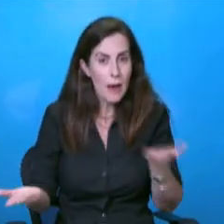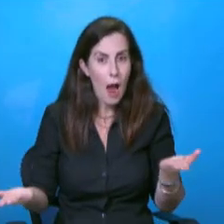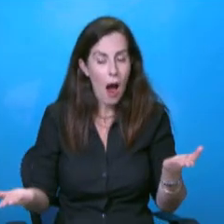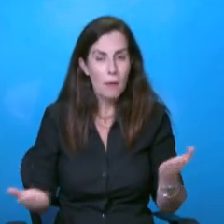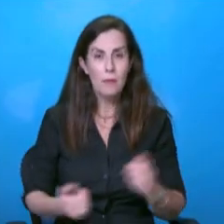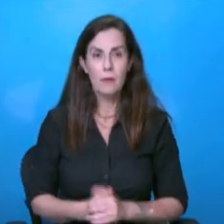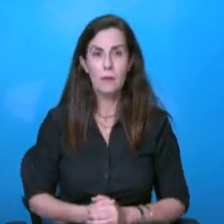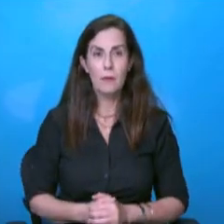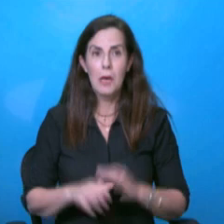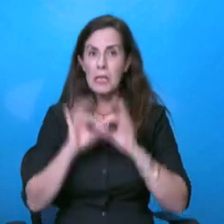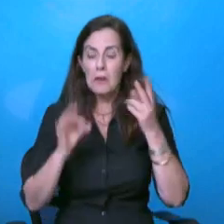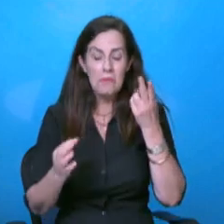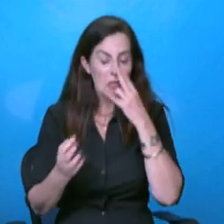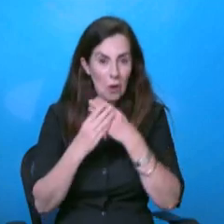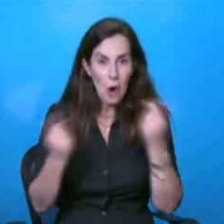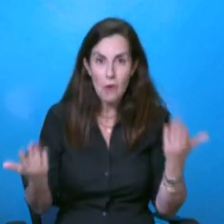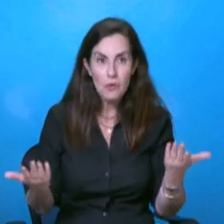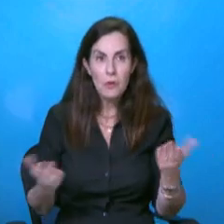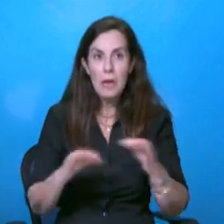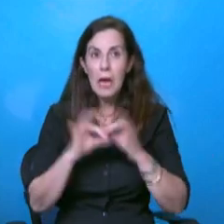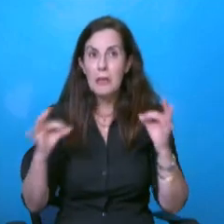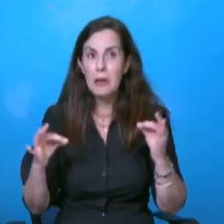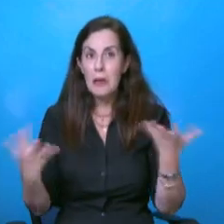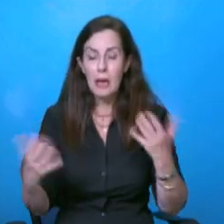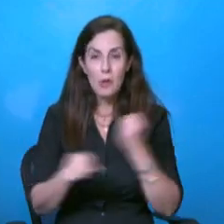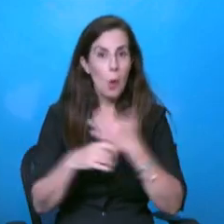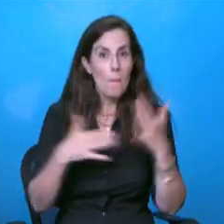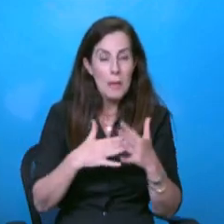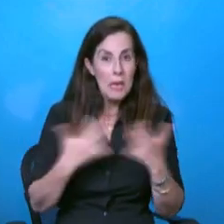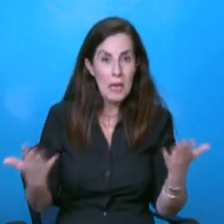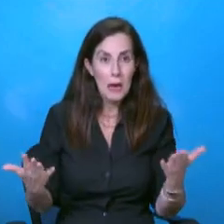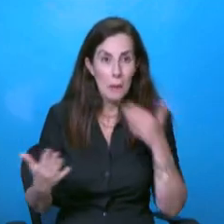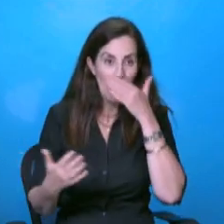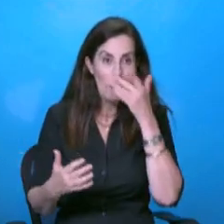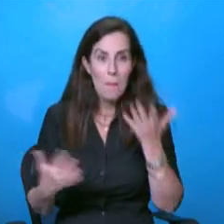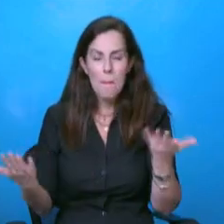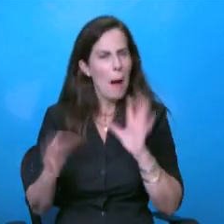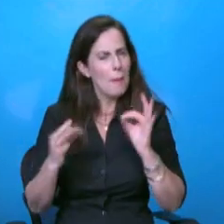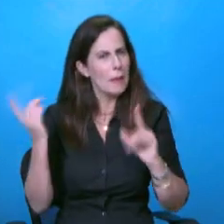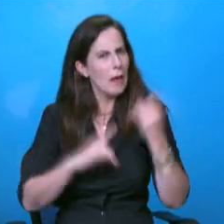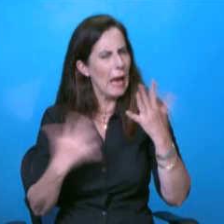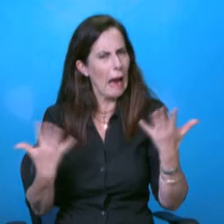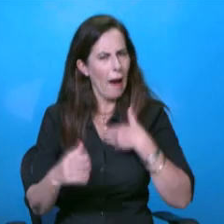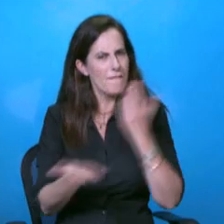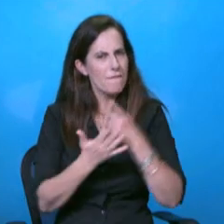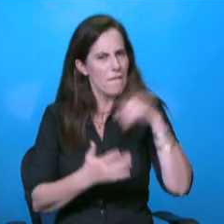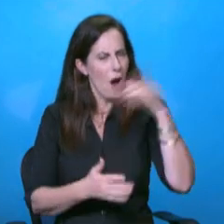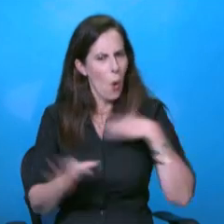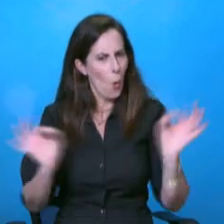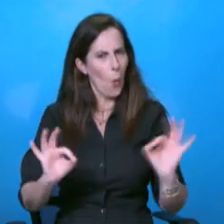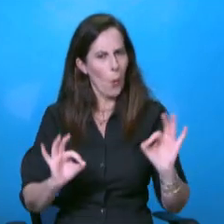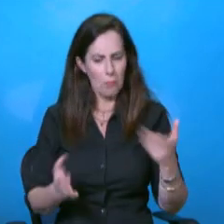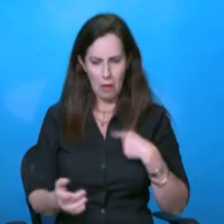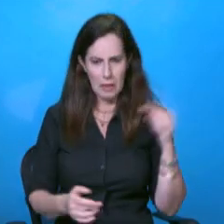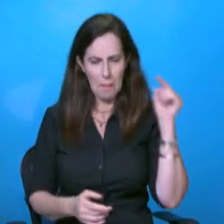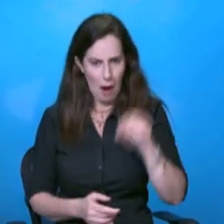נקלע. התחלנו לנסות לנחש, בעצם התחיל איזשהו תהליך של בדיקה, של גילוי, מה בדיוק הסיפור, איך יכול להיות שאני מגיע,